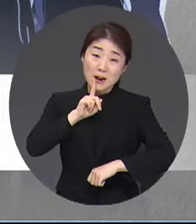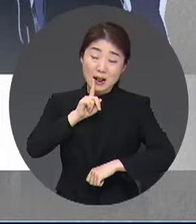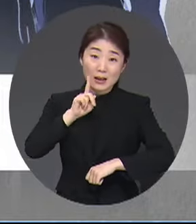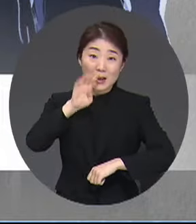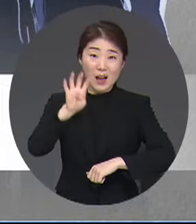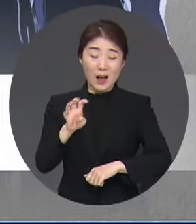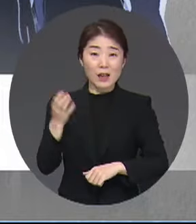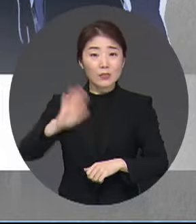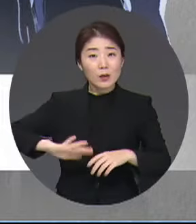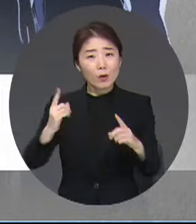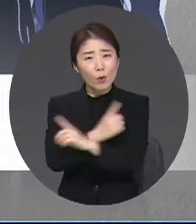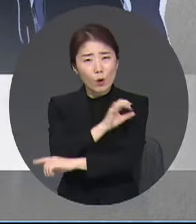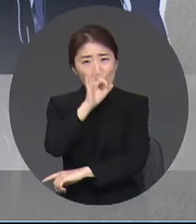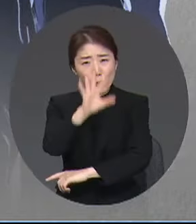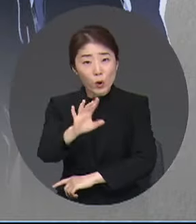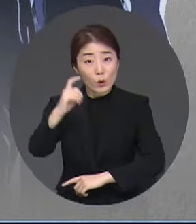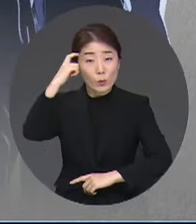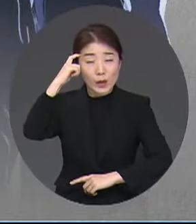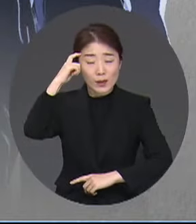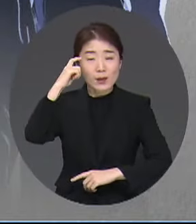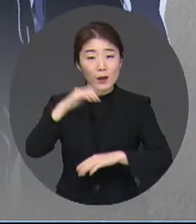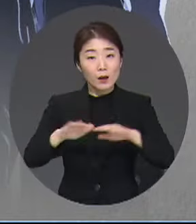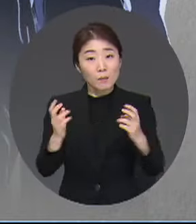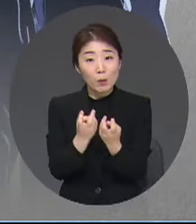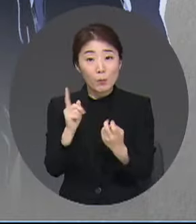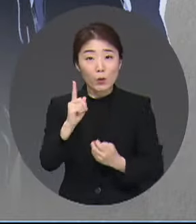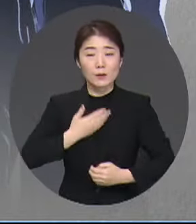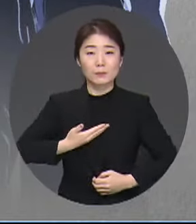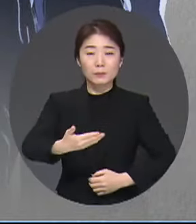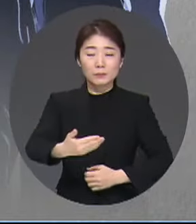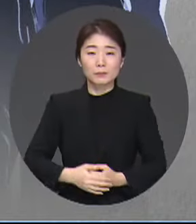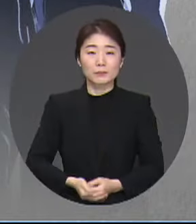않았는지 대안은 없는지 이재경 기자가 취재했습니다.